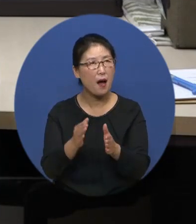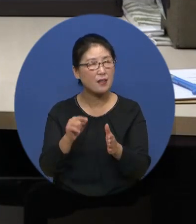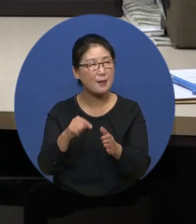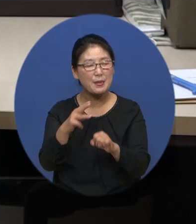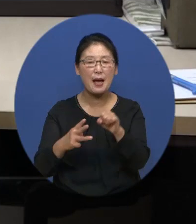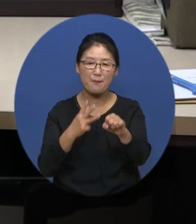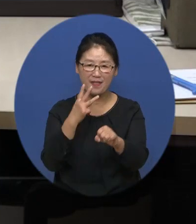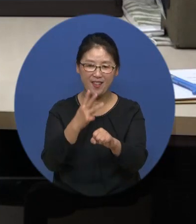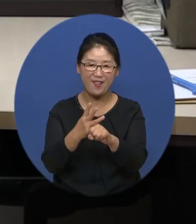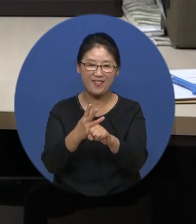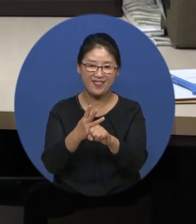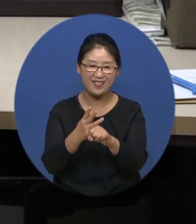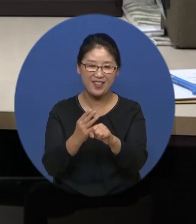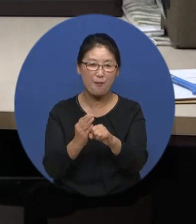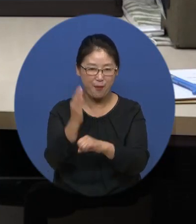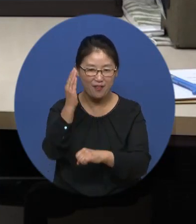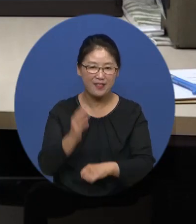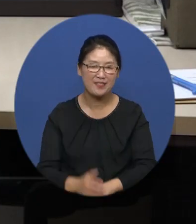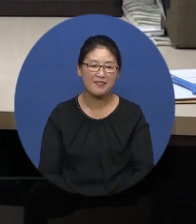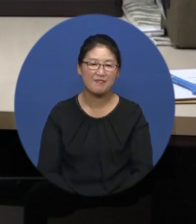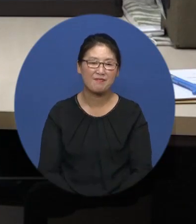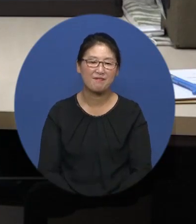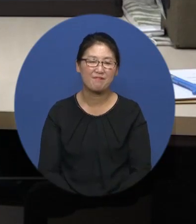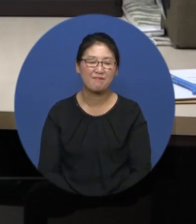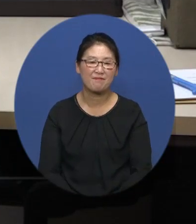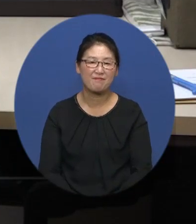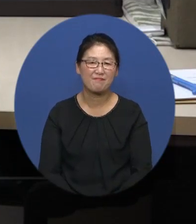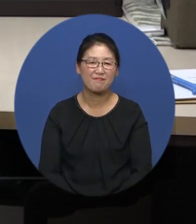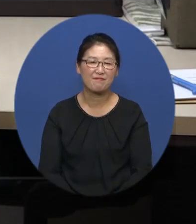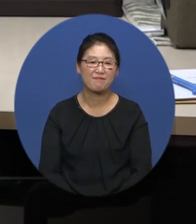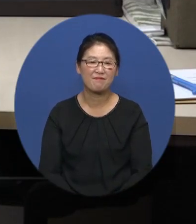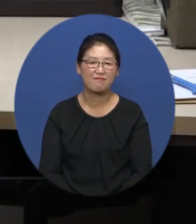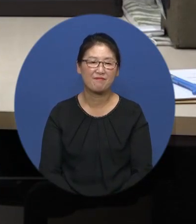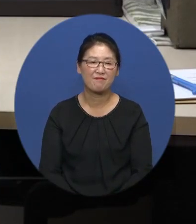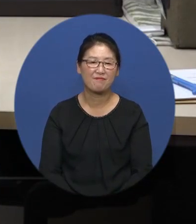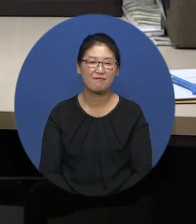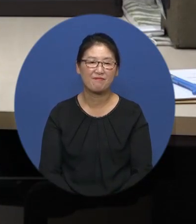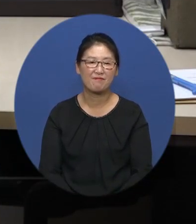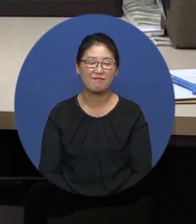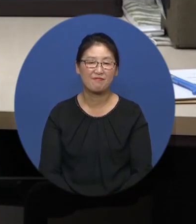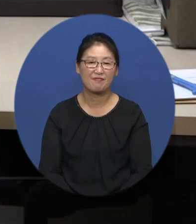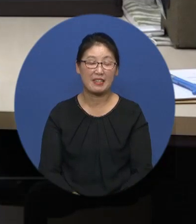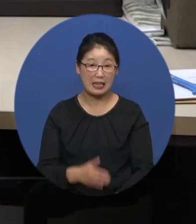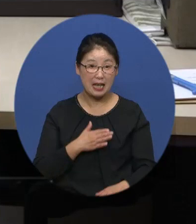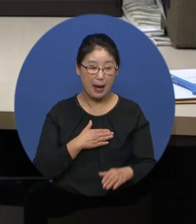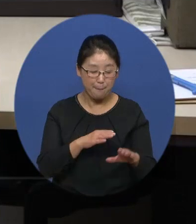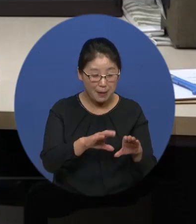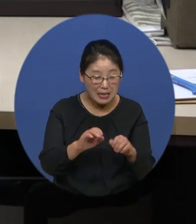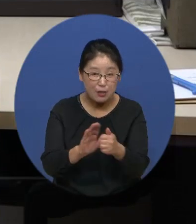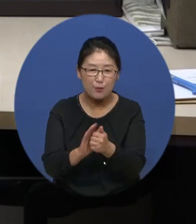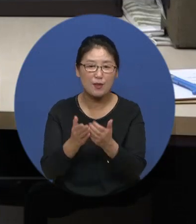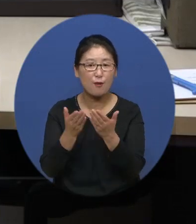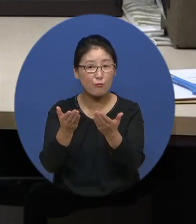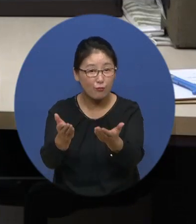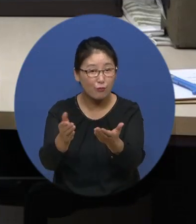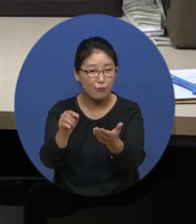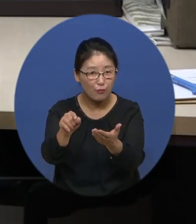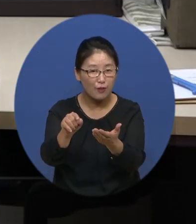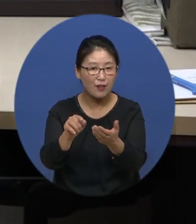한 3년 넘었어요. 네. 저한테 받고서